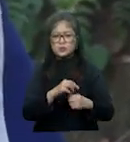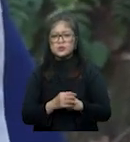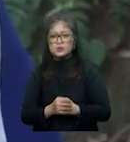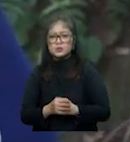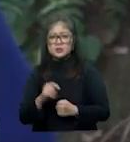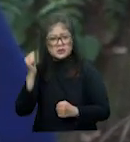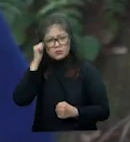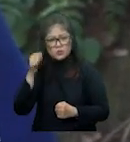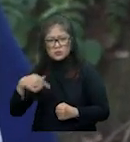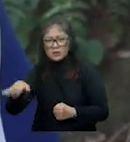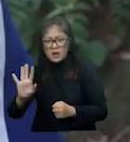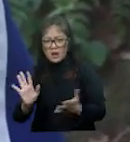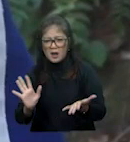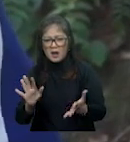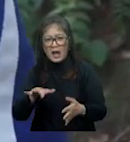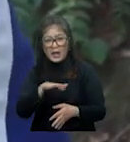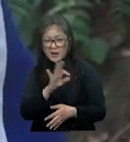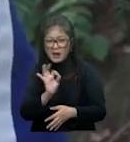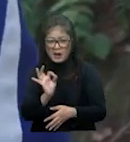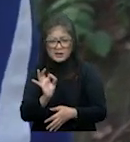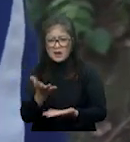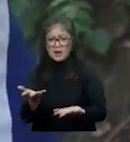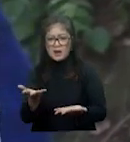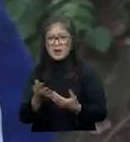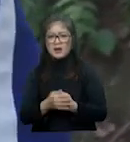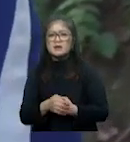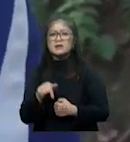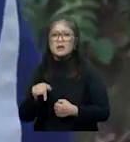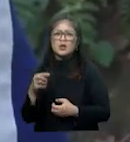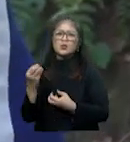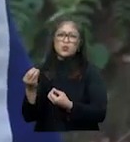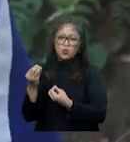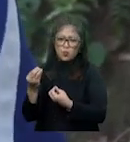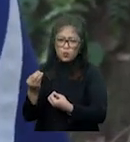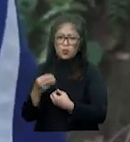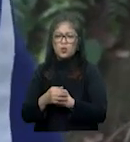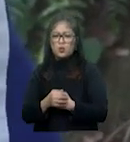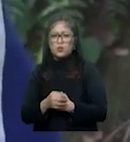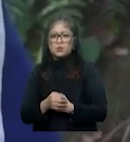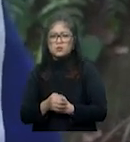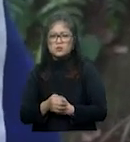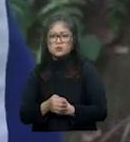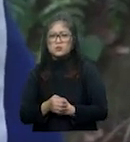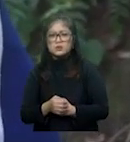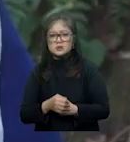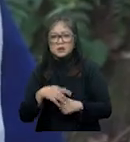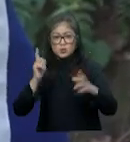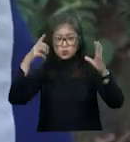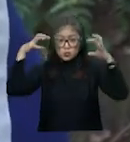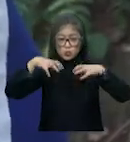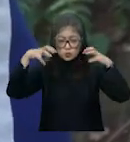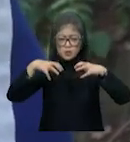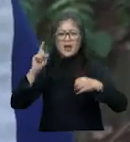sekali, Bu? Nggak ada lah. Kalau ini sumurnya. Kalau ada hujan, iya ada.